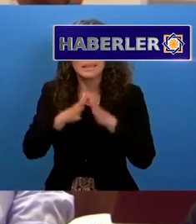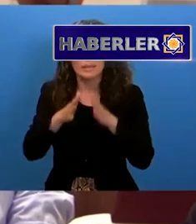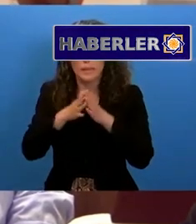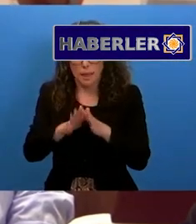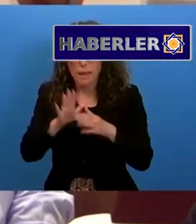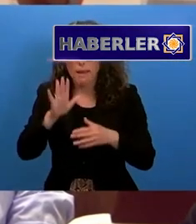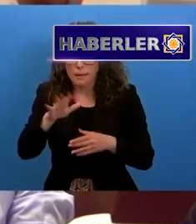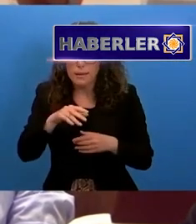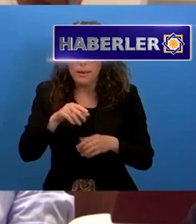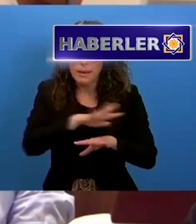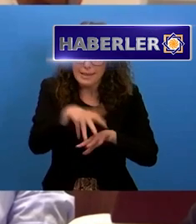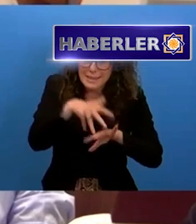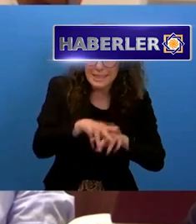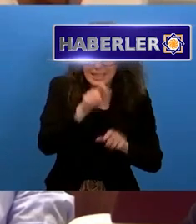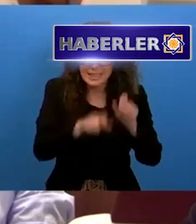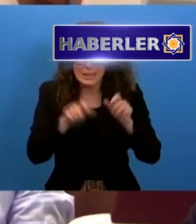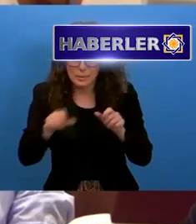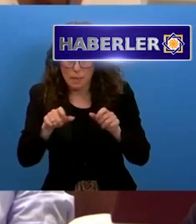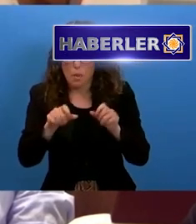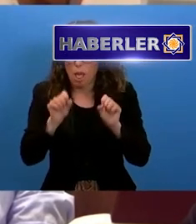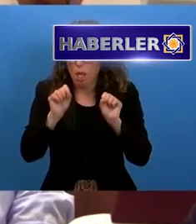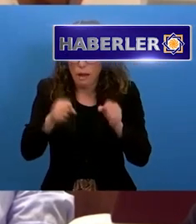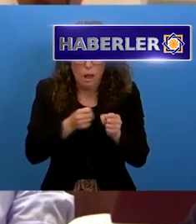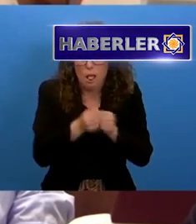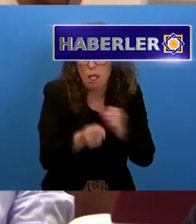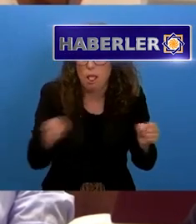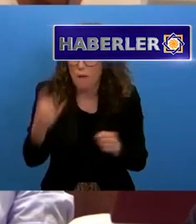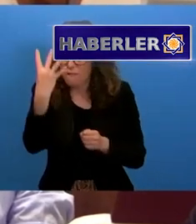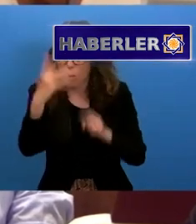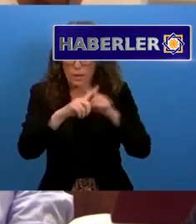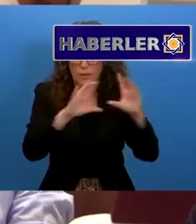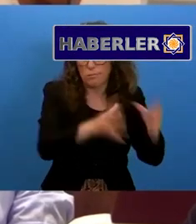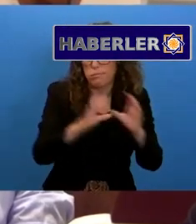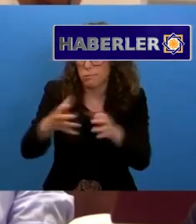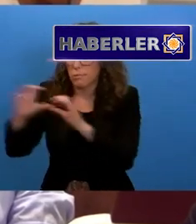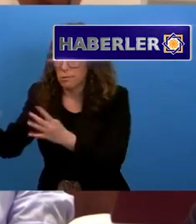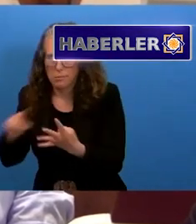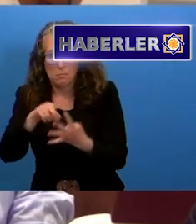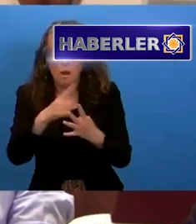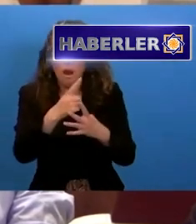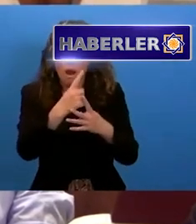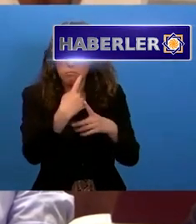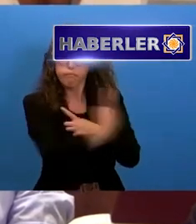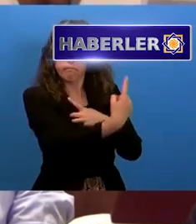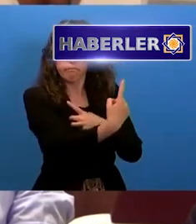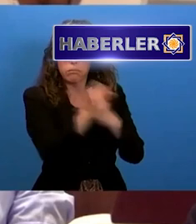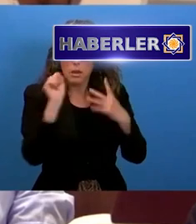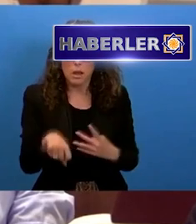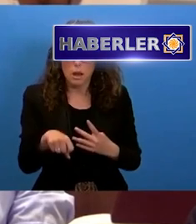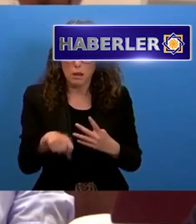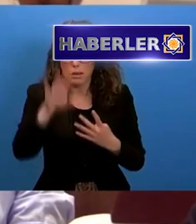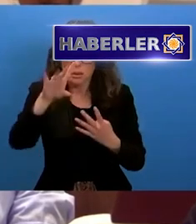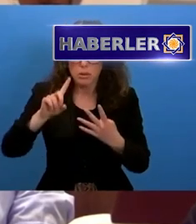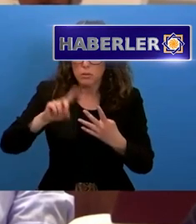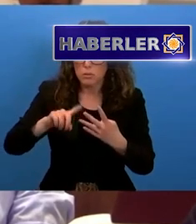Konuşmasına devam eden Batı Ermenistan Devlet Başkanı Lidya Margosyan, yerli halkların yeni bir aşamaya geçerek